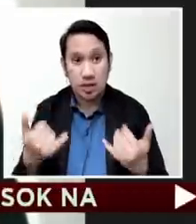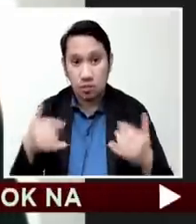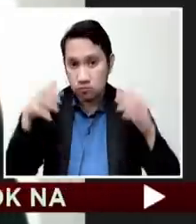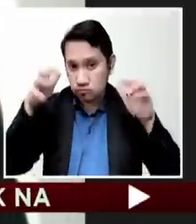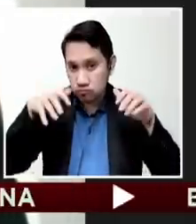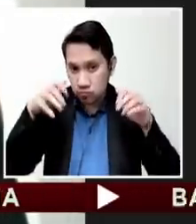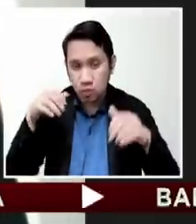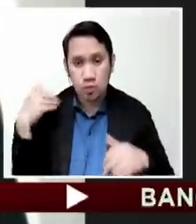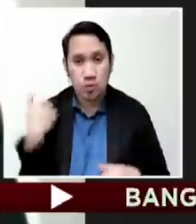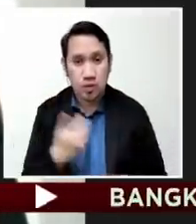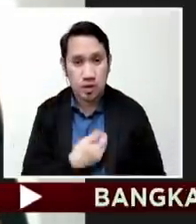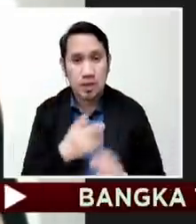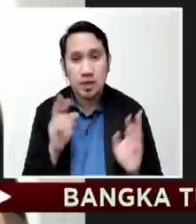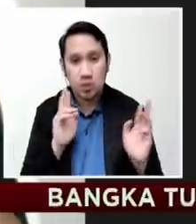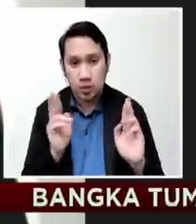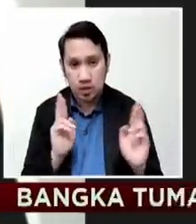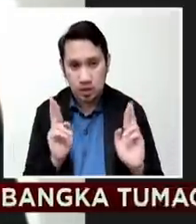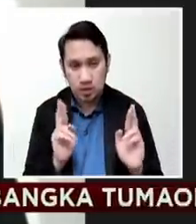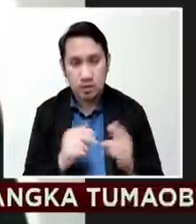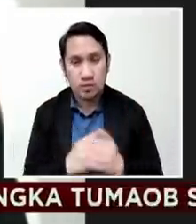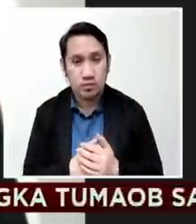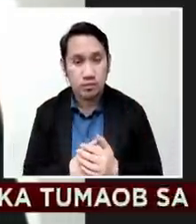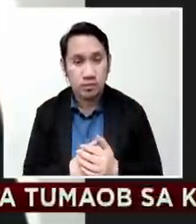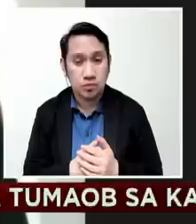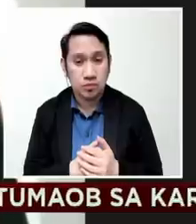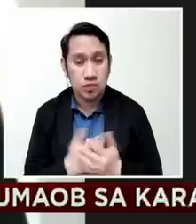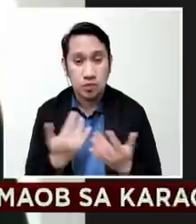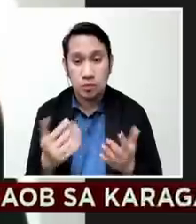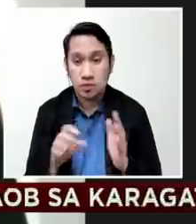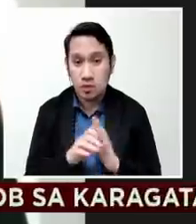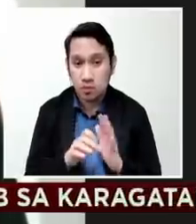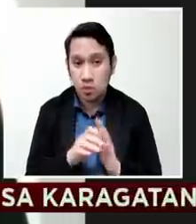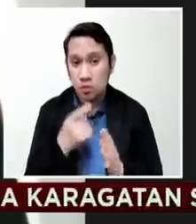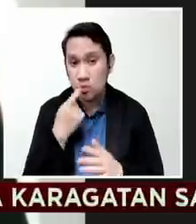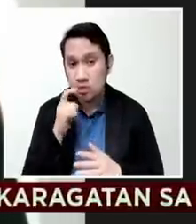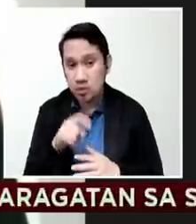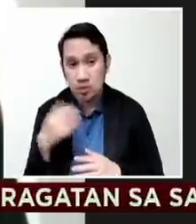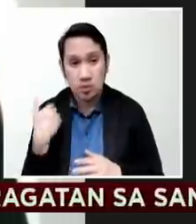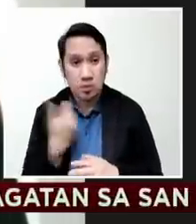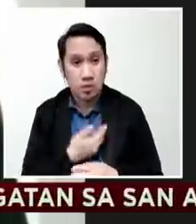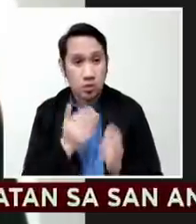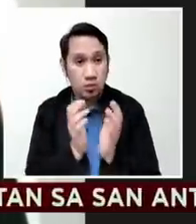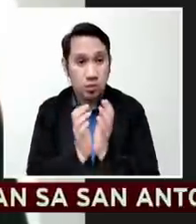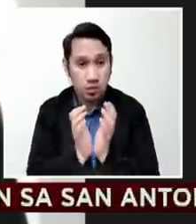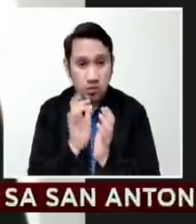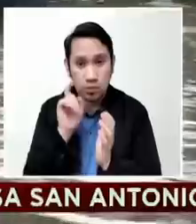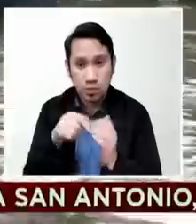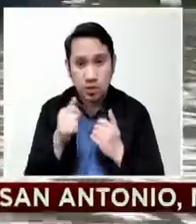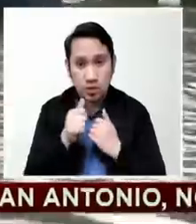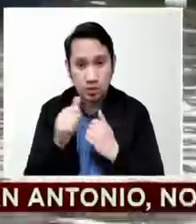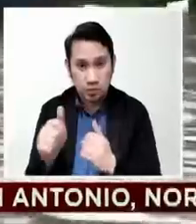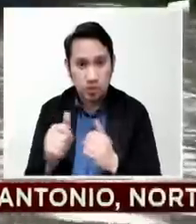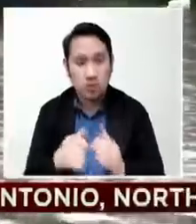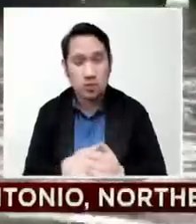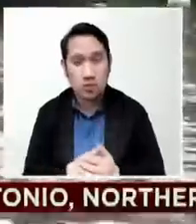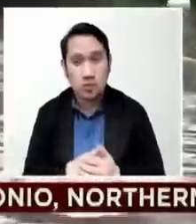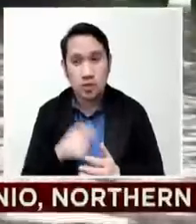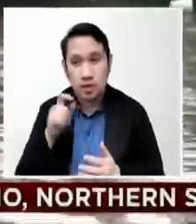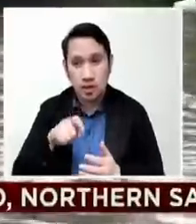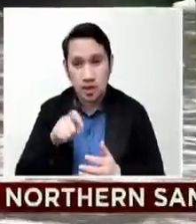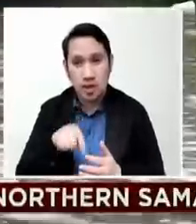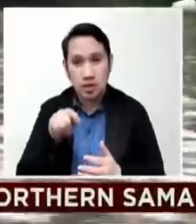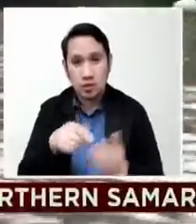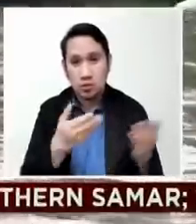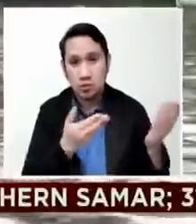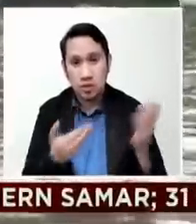lang natin ang sarili natin. So dalawa lang yan. Kung utusan tayo sa komunidad natin, kailangan lumikas, sumunod po tayo. Dalhin natin ang pamilya